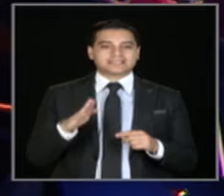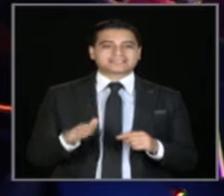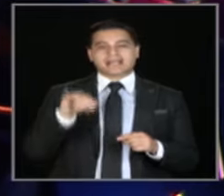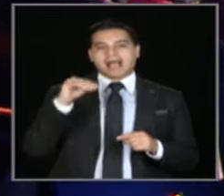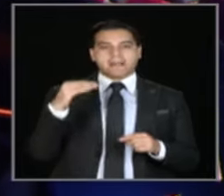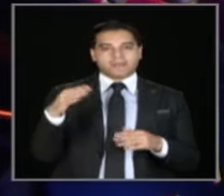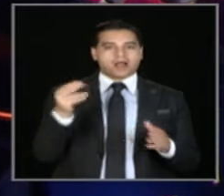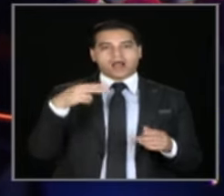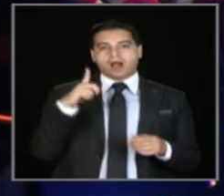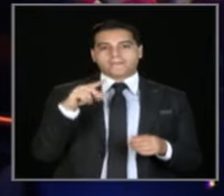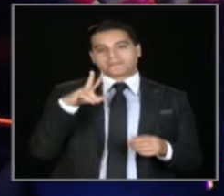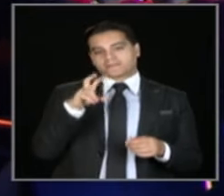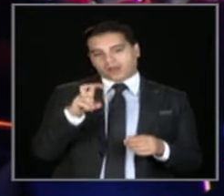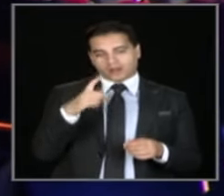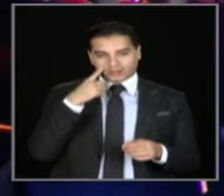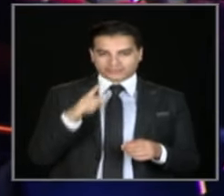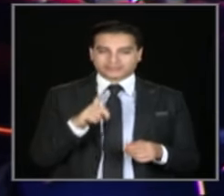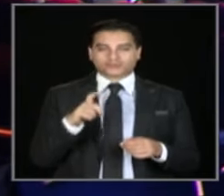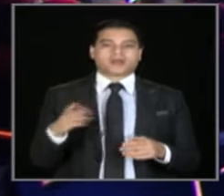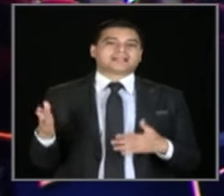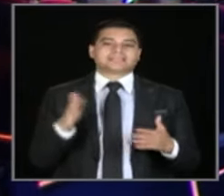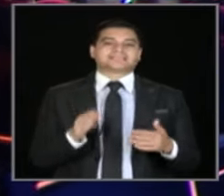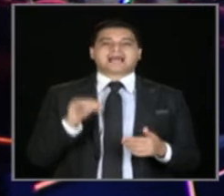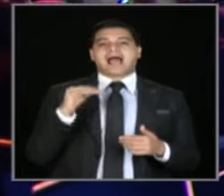عبد الله، تفضل يا سامح.